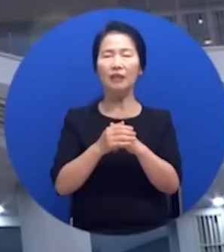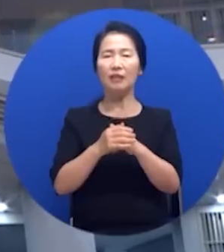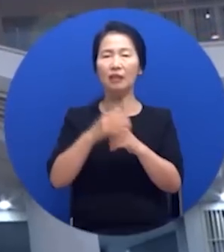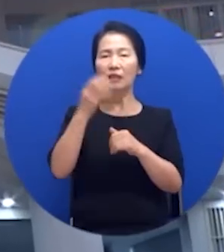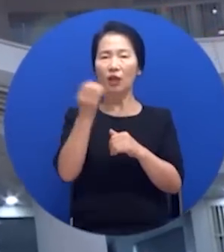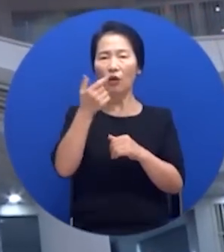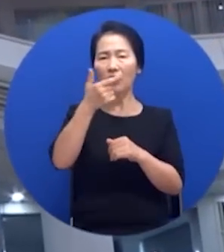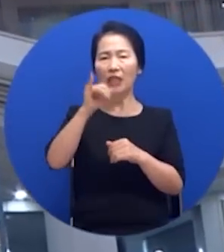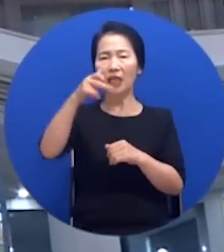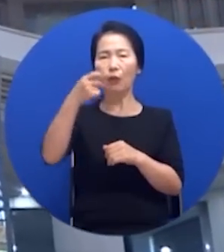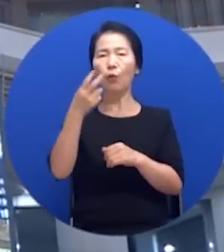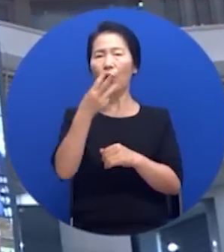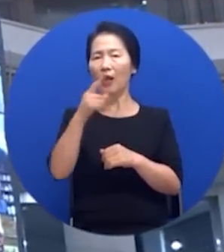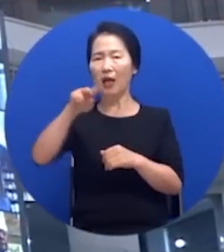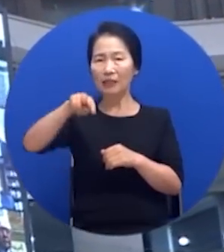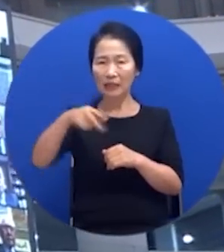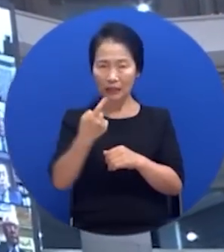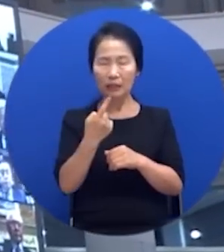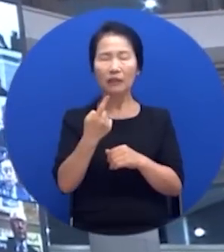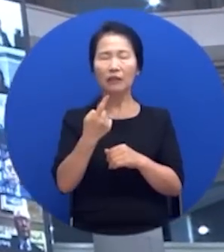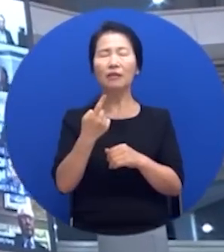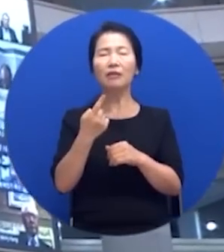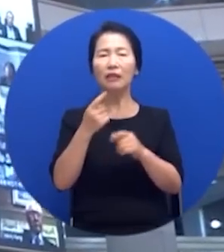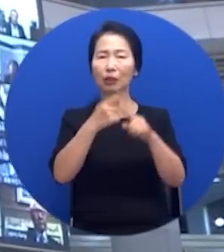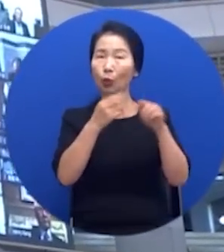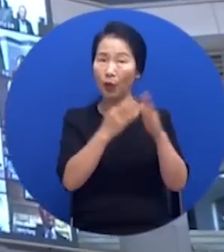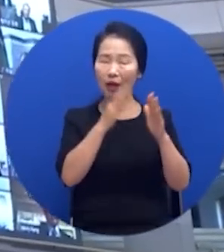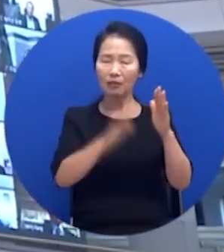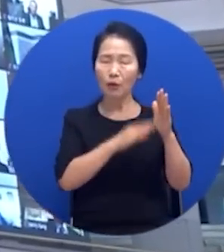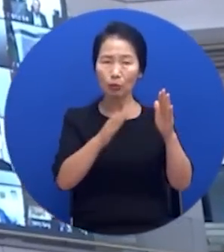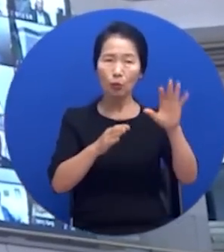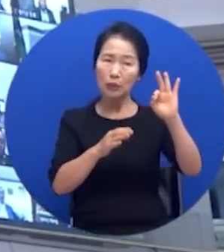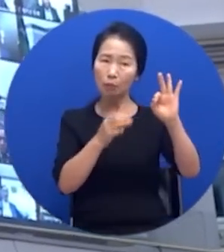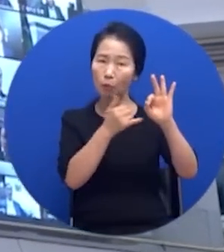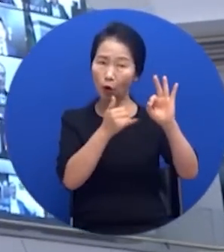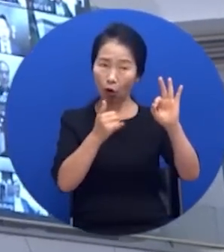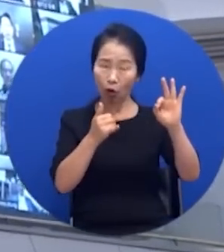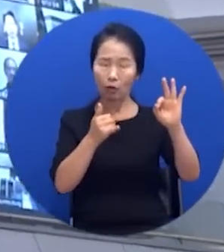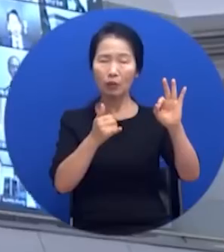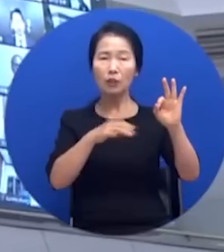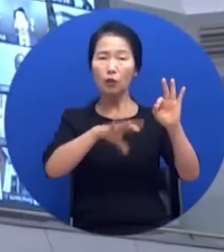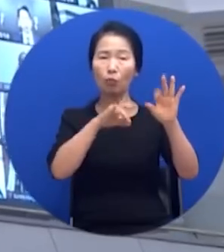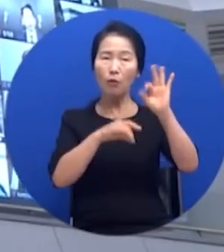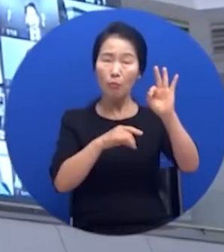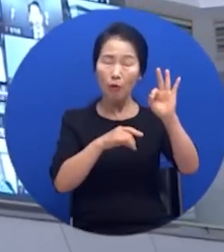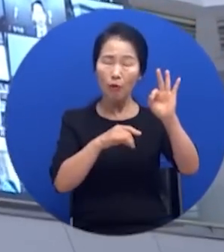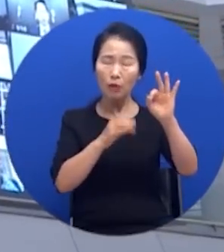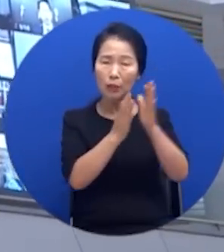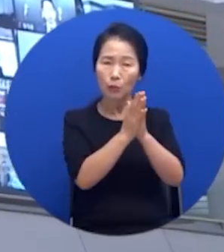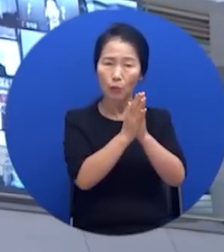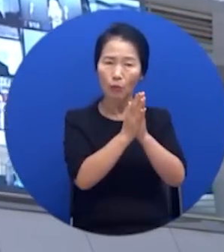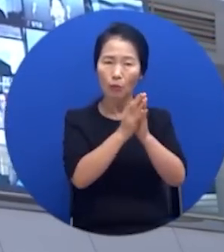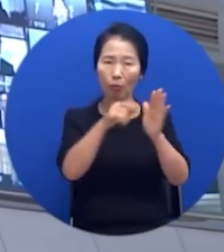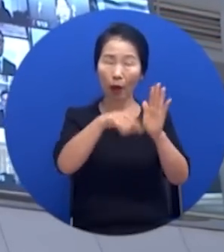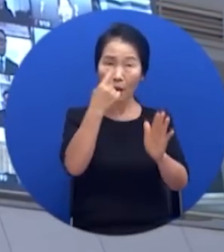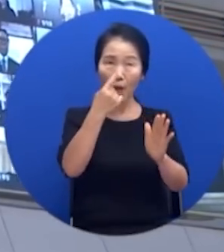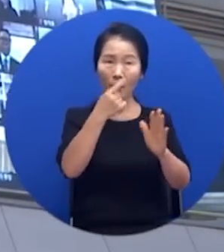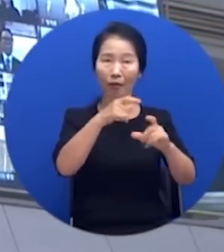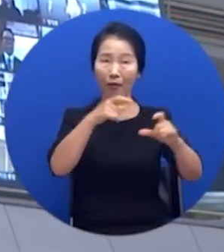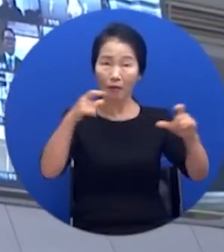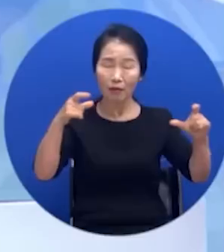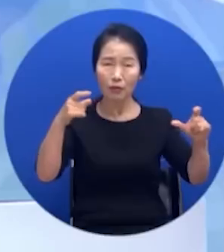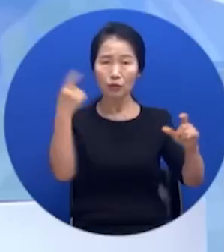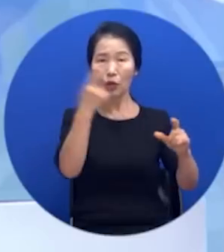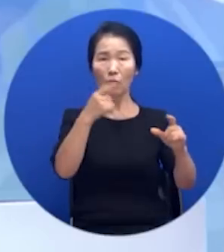통일을 위하여 기도하는 기도의 무릎들이 있었습니다. 10여 명이 모여 기도했던 무릎이 100명이 넘어가고 1000명이 넘어가고 만